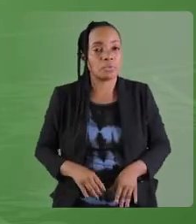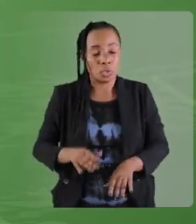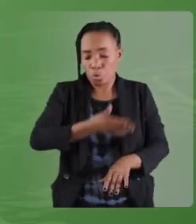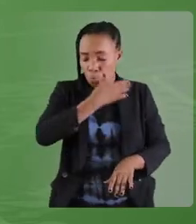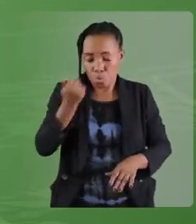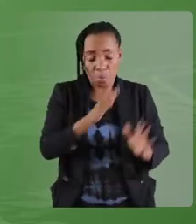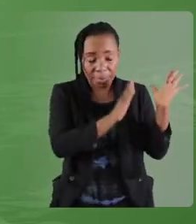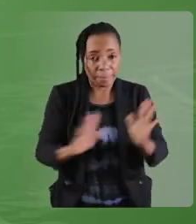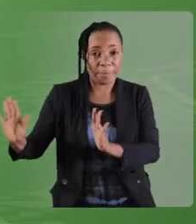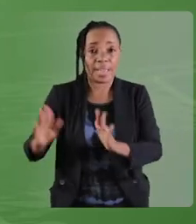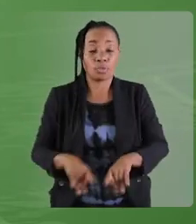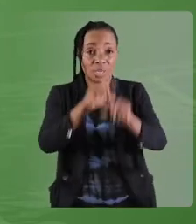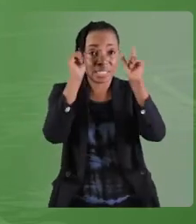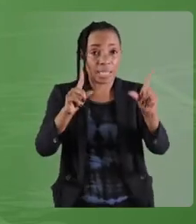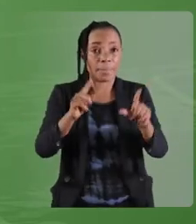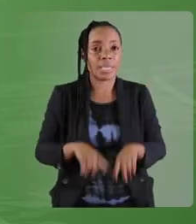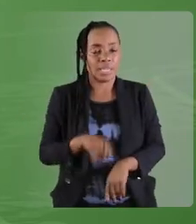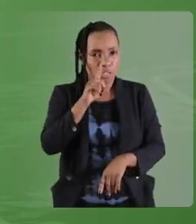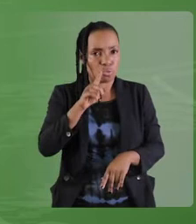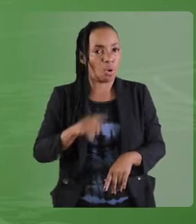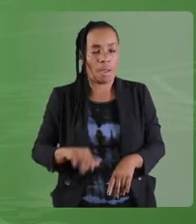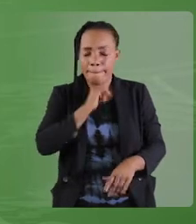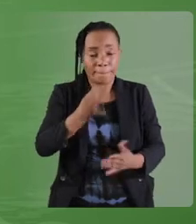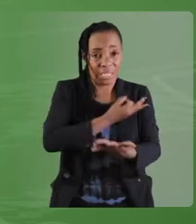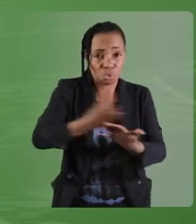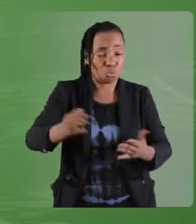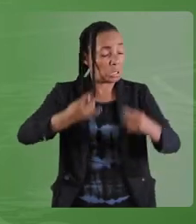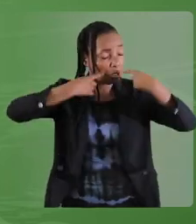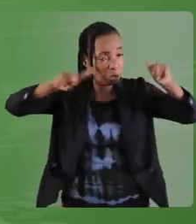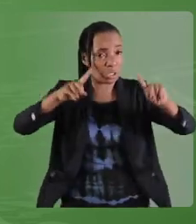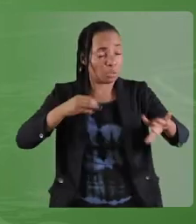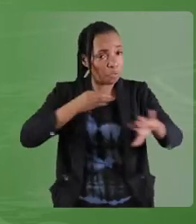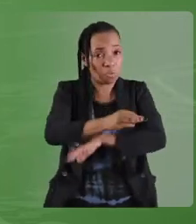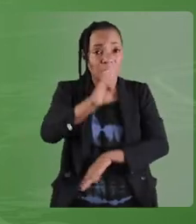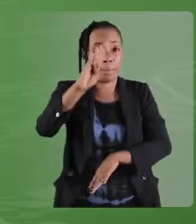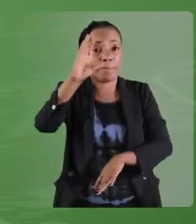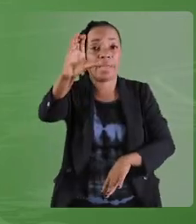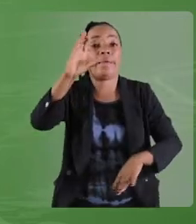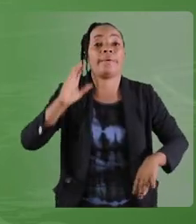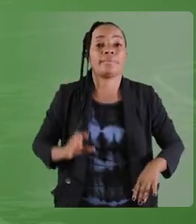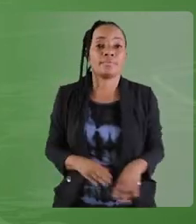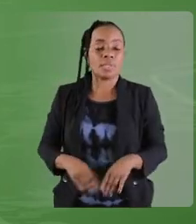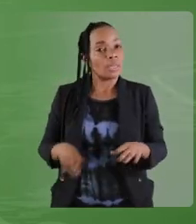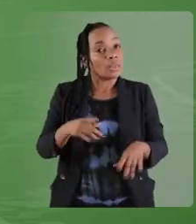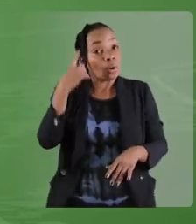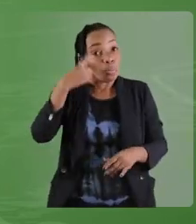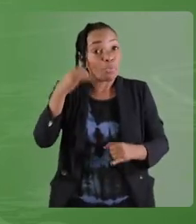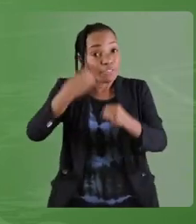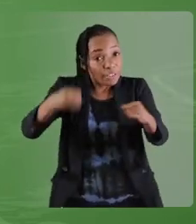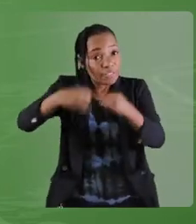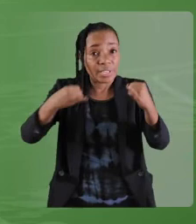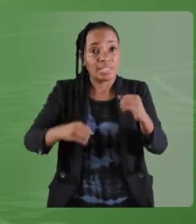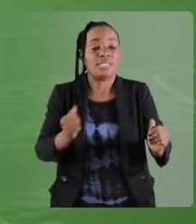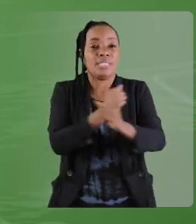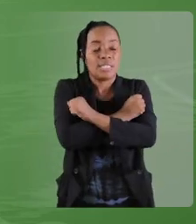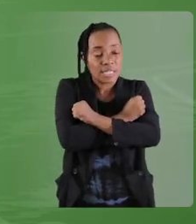baccalauréat et que vous serez des lauréats, que vous serez donc admis à la session 2020. Pour finir, chers élèves, chers parents,